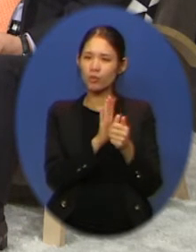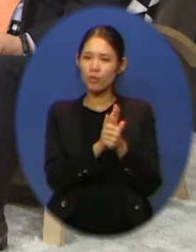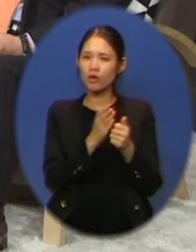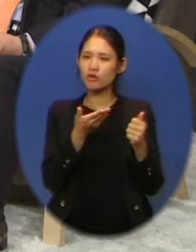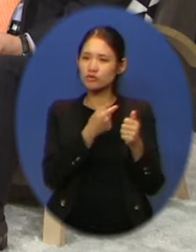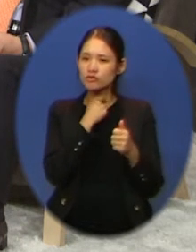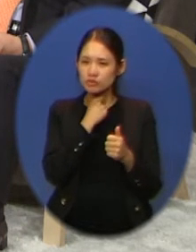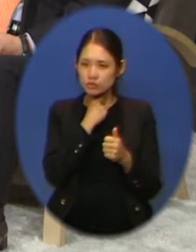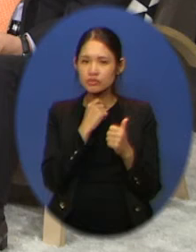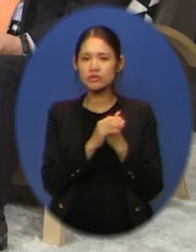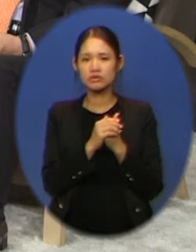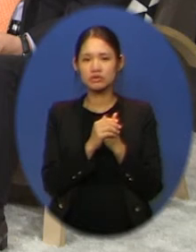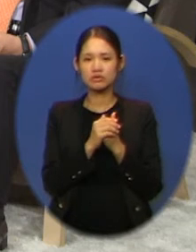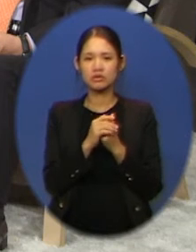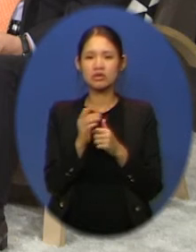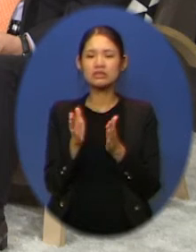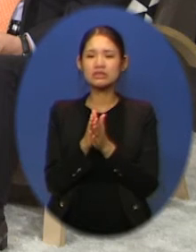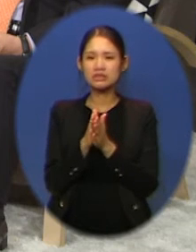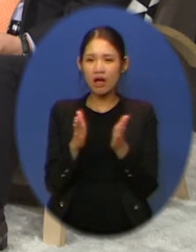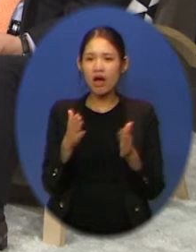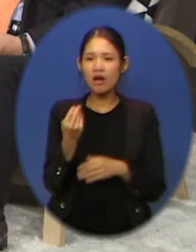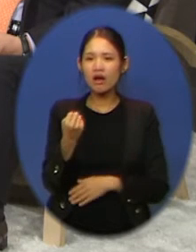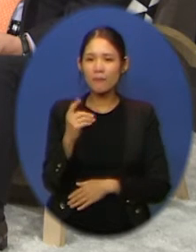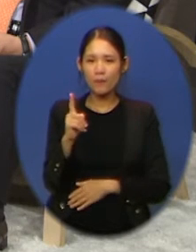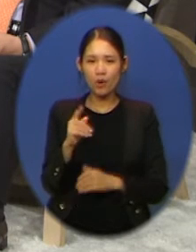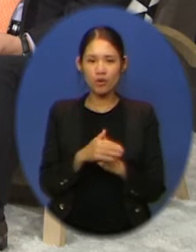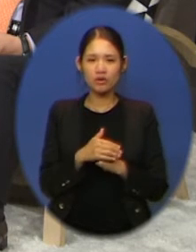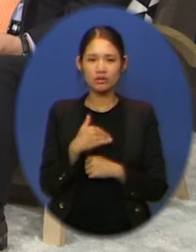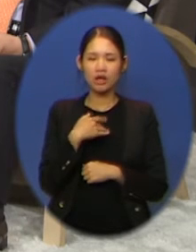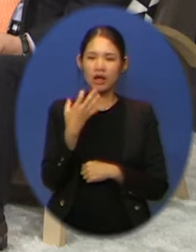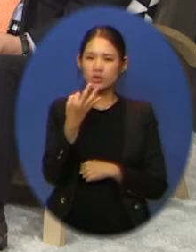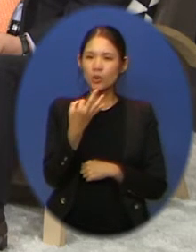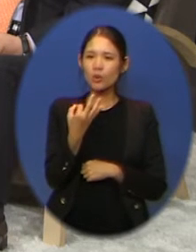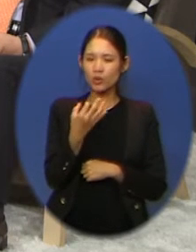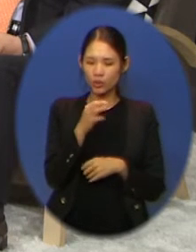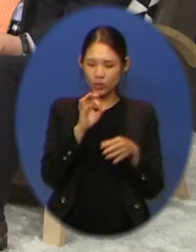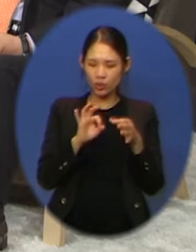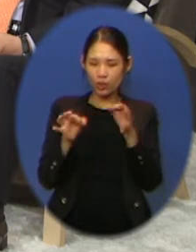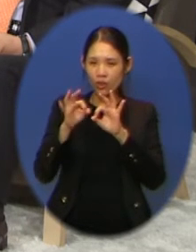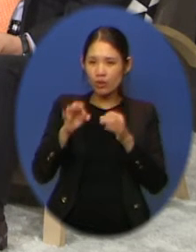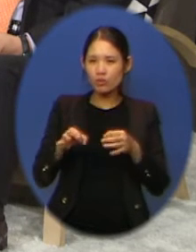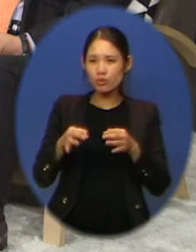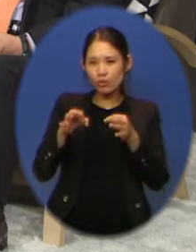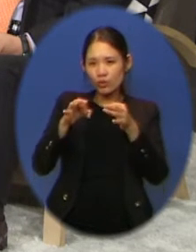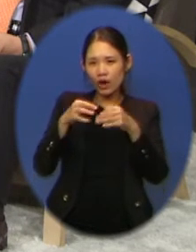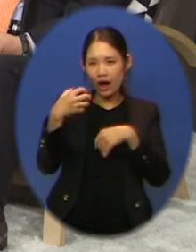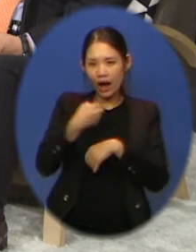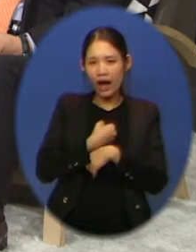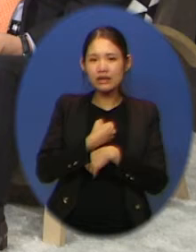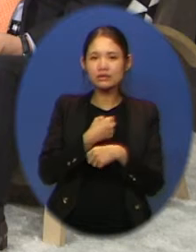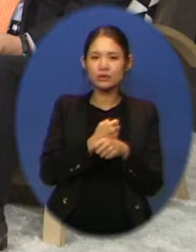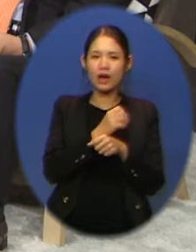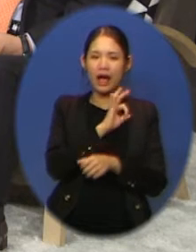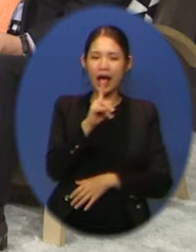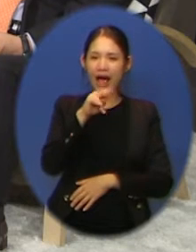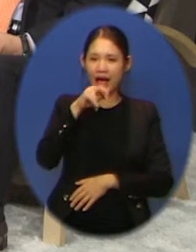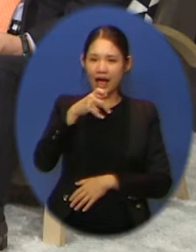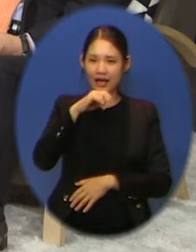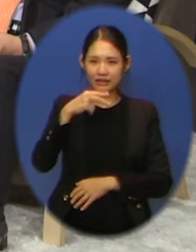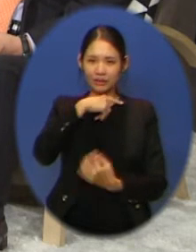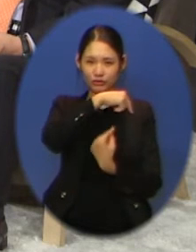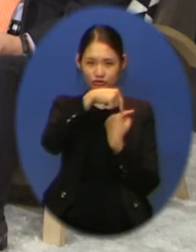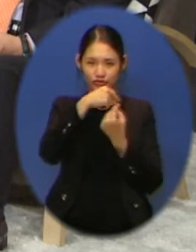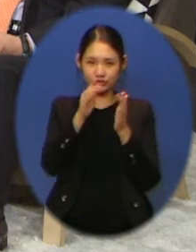네. 이걸 시작했습니다. 제가 돈 얼마 모은 걸 들고 와서 아카데미 시작했는데 잘 됩니다. 이제는